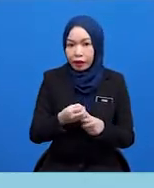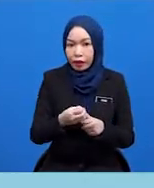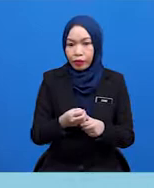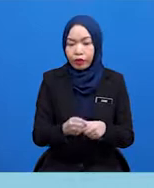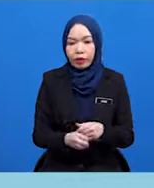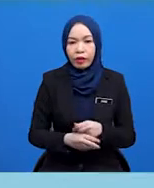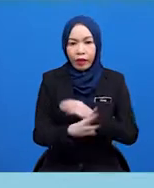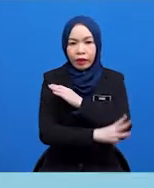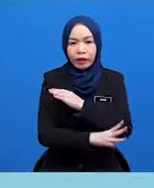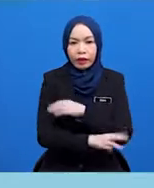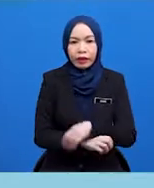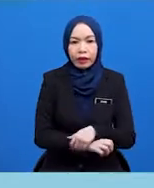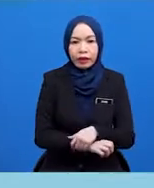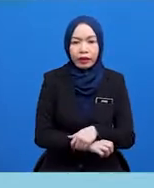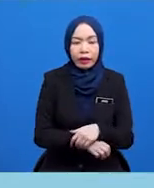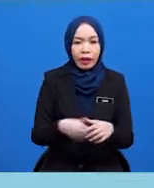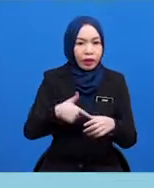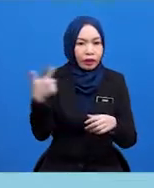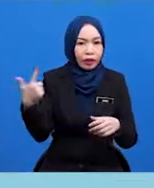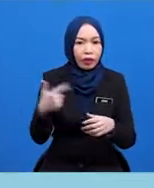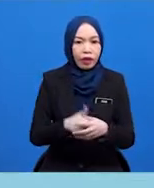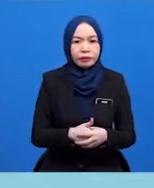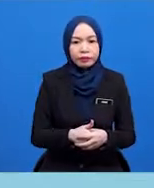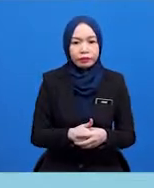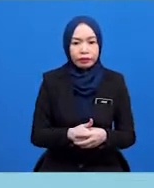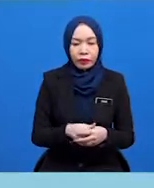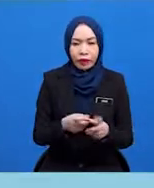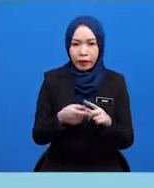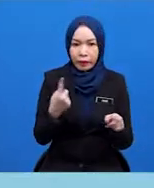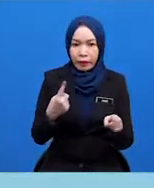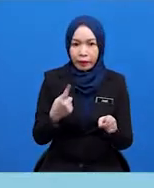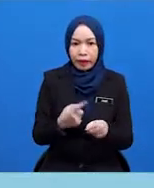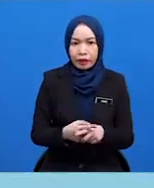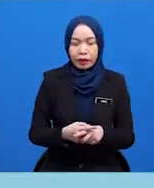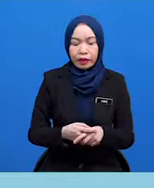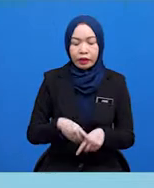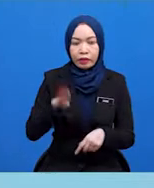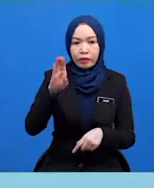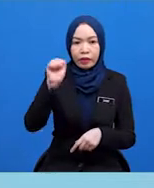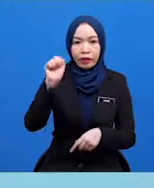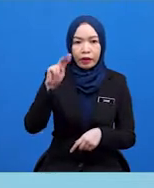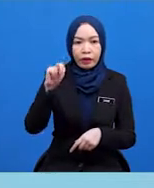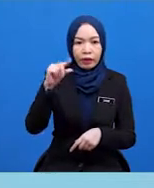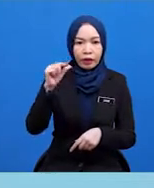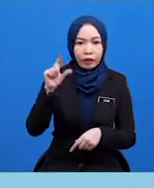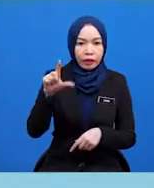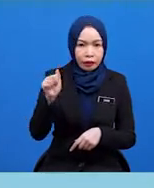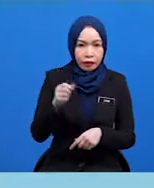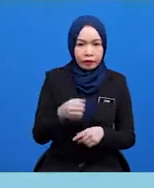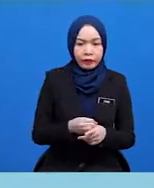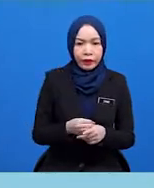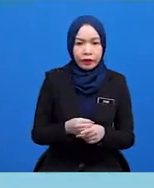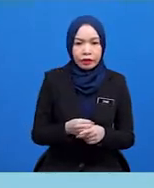asing seperti dari Indonesia atau Bangladesh. Bagi pertanian kebun kecil, tenaga buruh